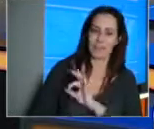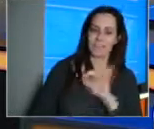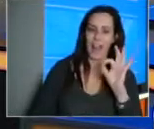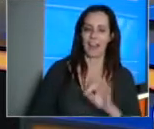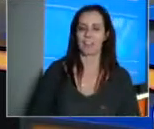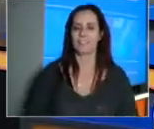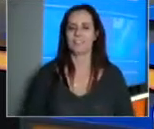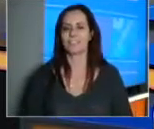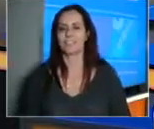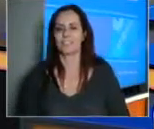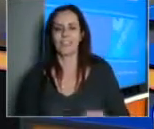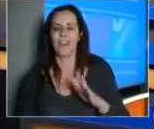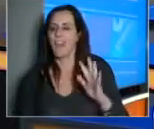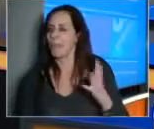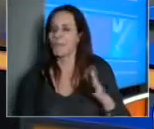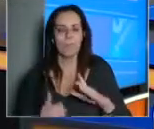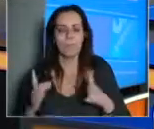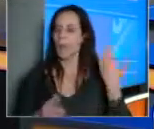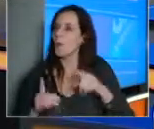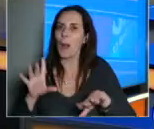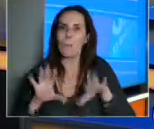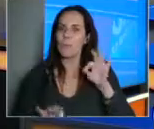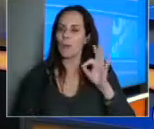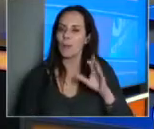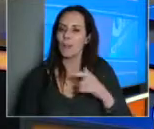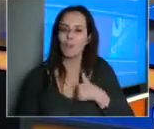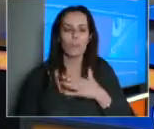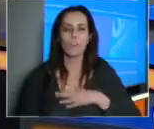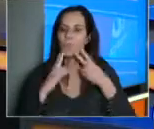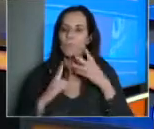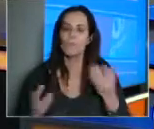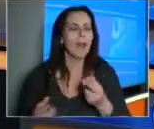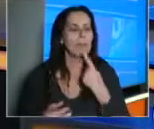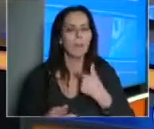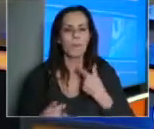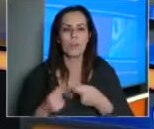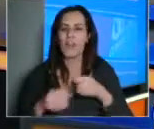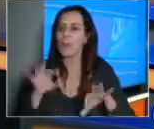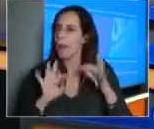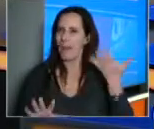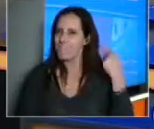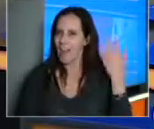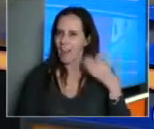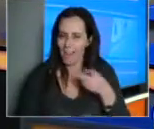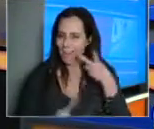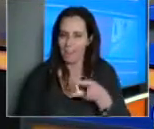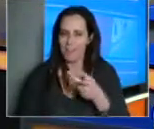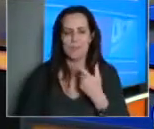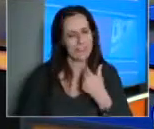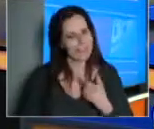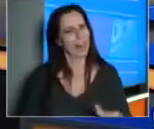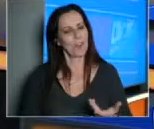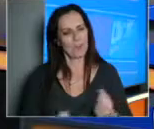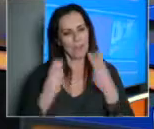נפלא. איך את מתוששת מהבחירות? אנחנו רוצים אינפוט אחר, אינפוט מהשטח, אינפוט ערכי וחברתי. תני לנו